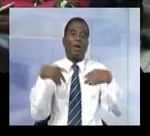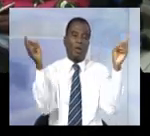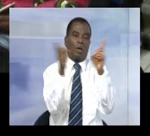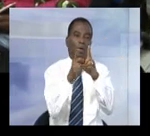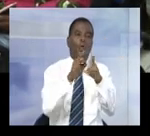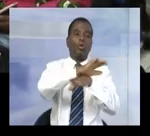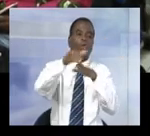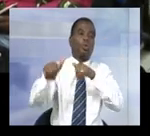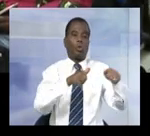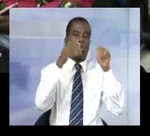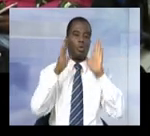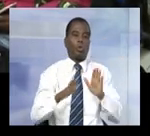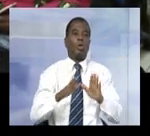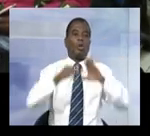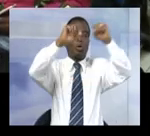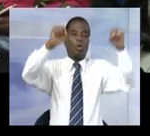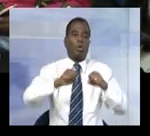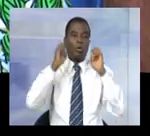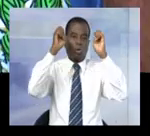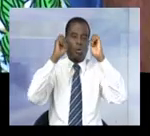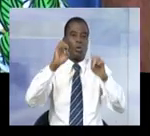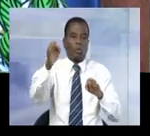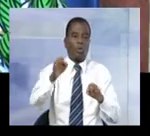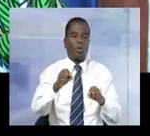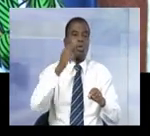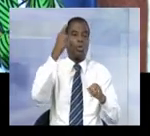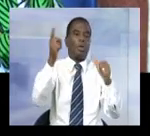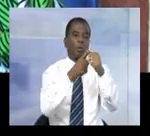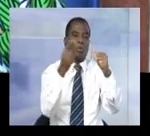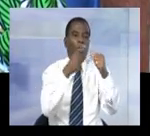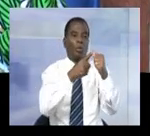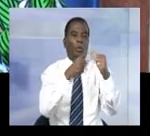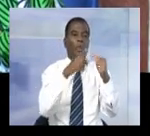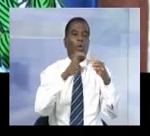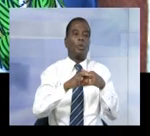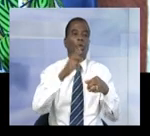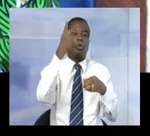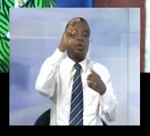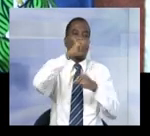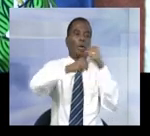rencontré tous les acteurs du système éducatif. L'une des priorités de